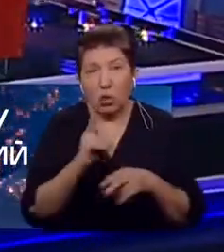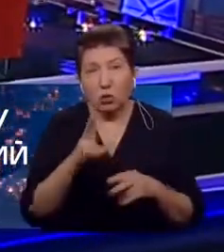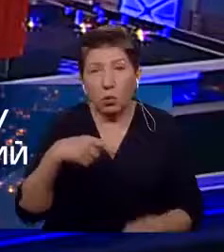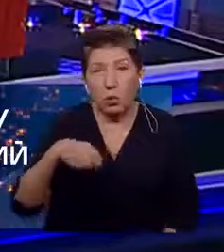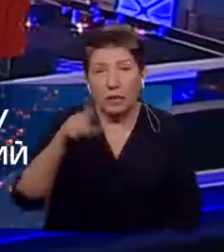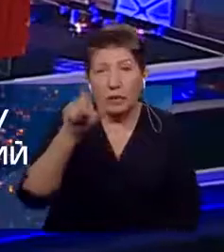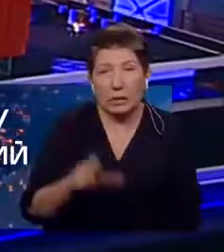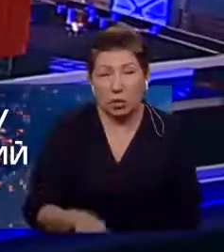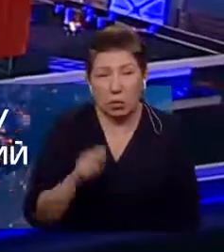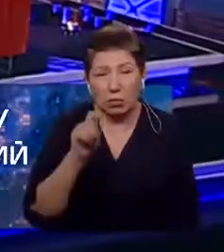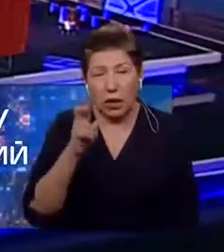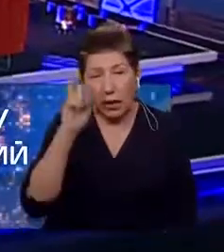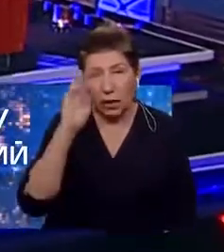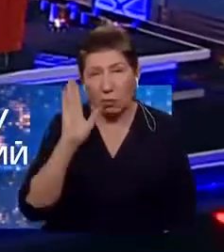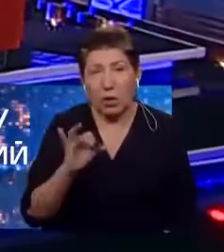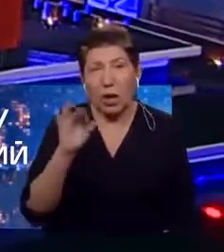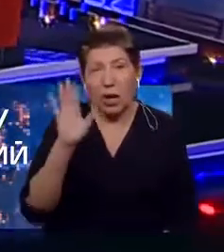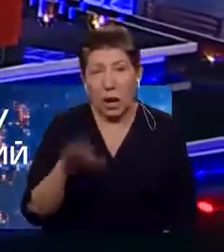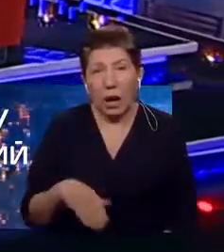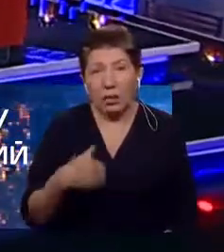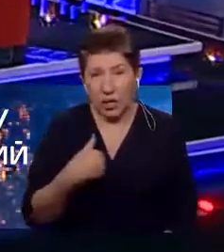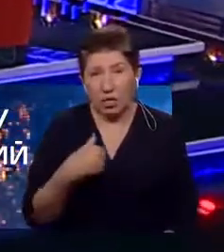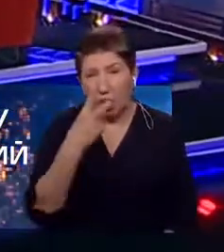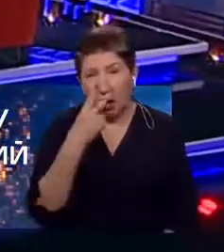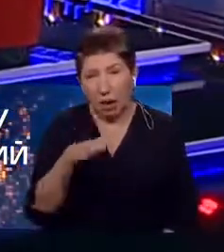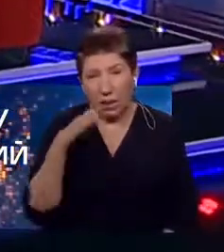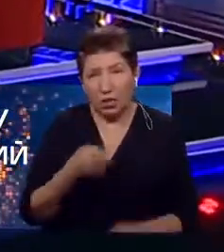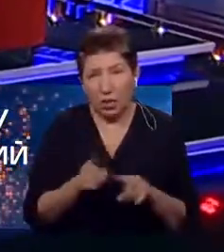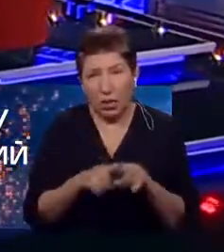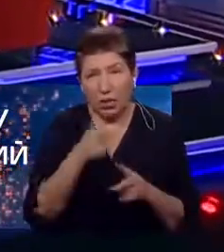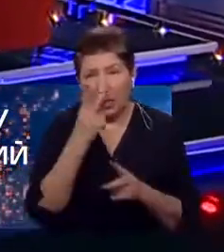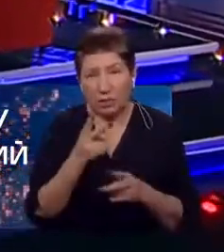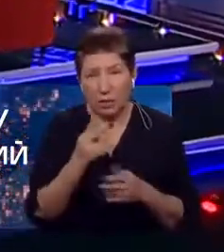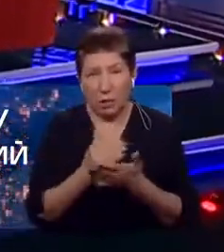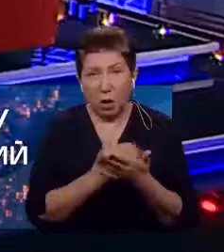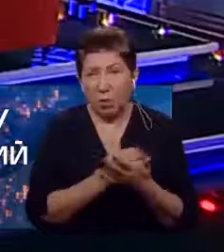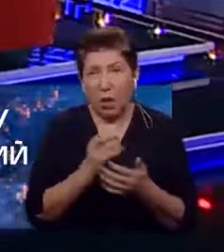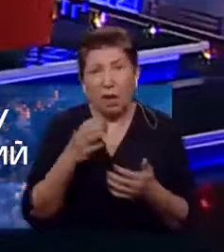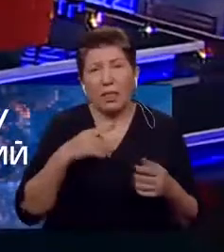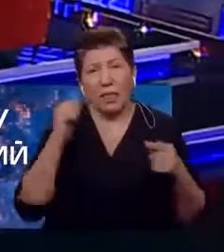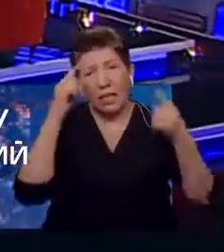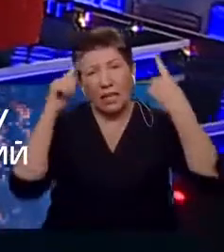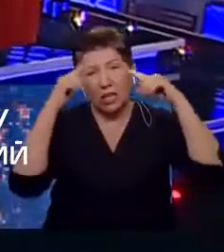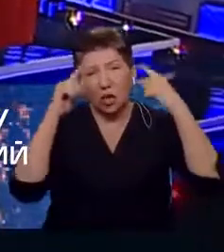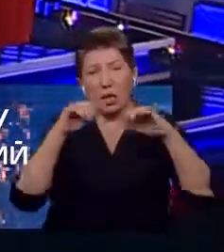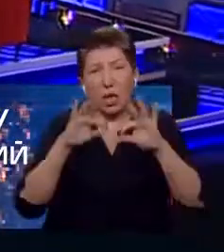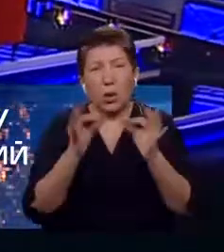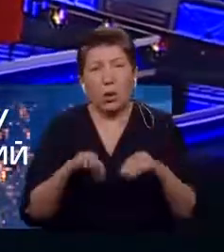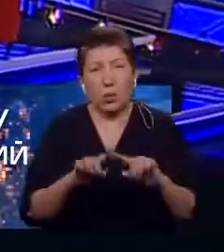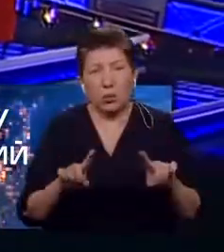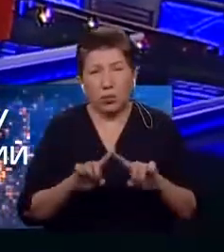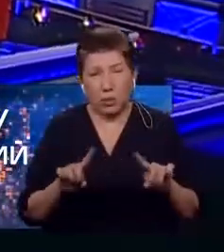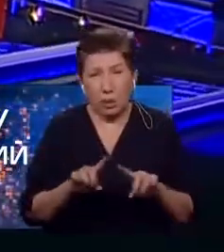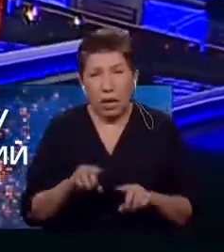президентом цієї країни. І хай наші глядачі, які дивляться цю передачу, не тішать себе ілюзіями.